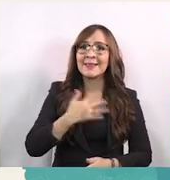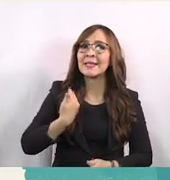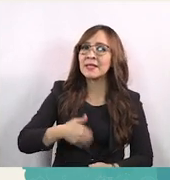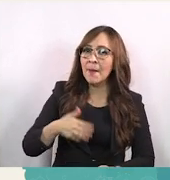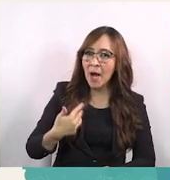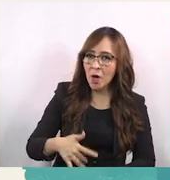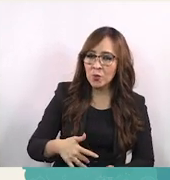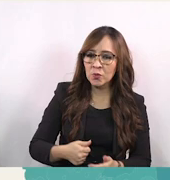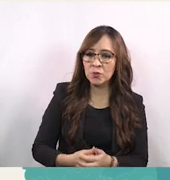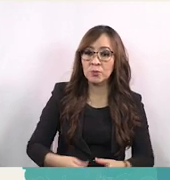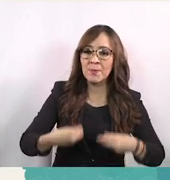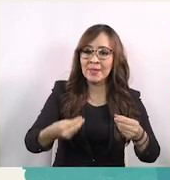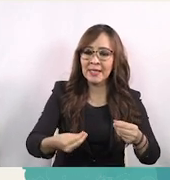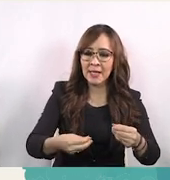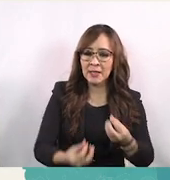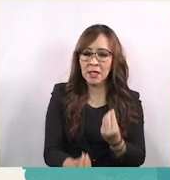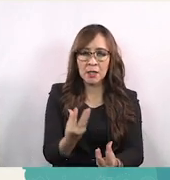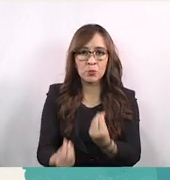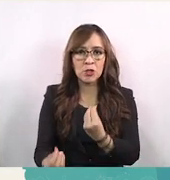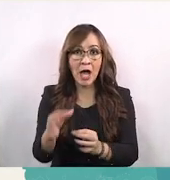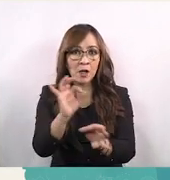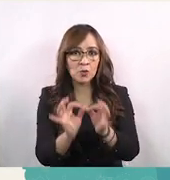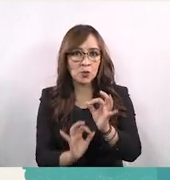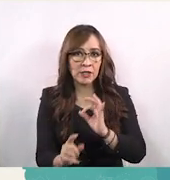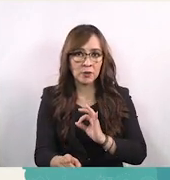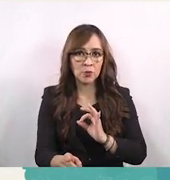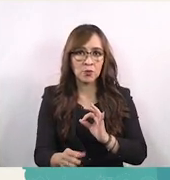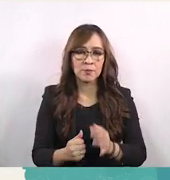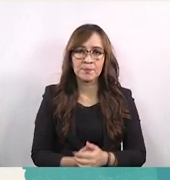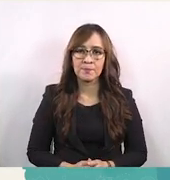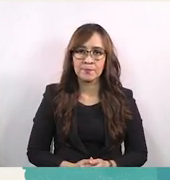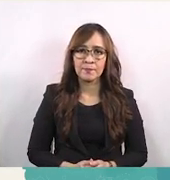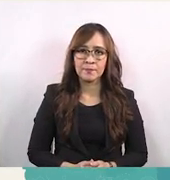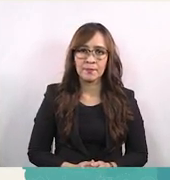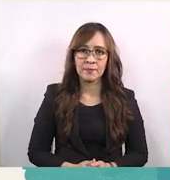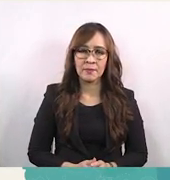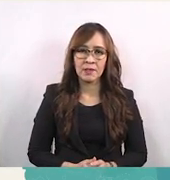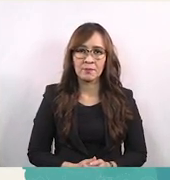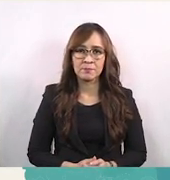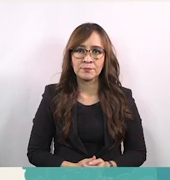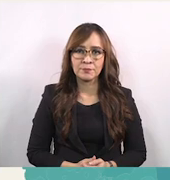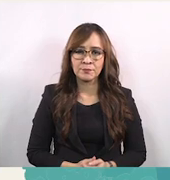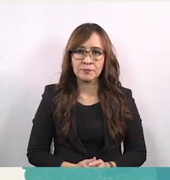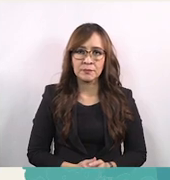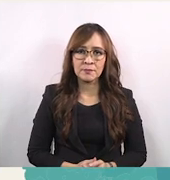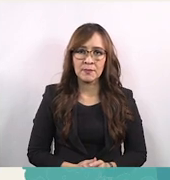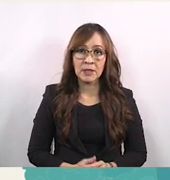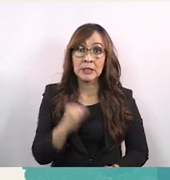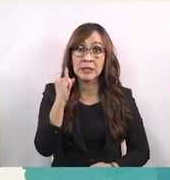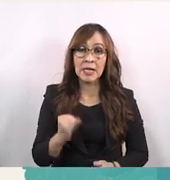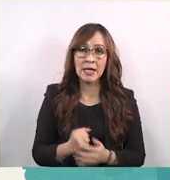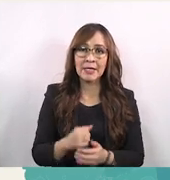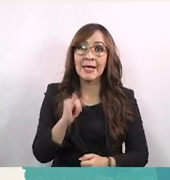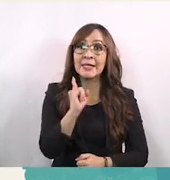bukankah Engkau sekarang yang memegang kekuasaan raja di Israel bangunlah dan makanlah dan biarlah hatimu gembira aku akan